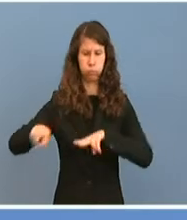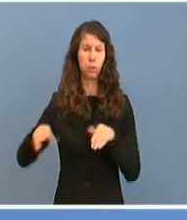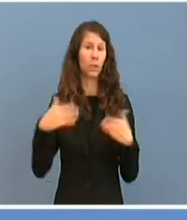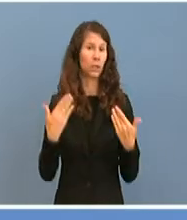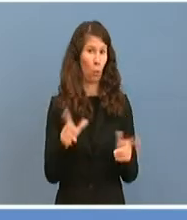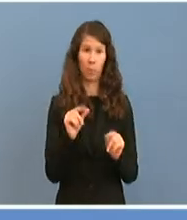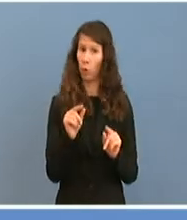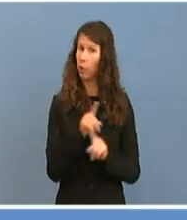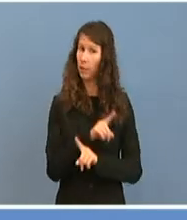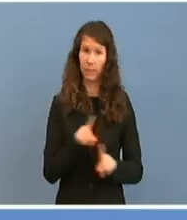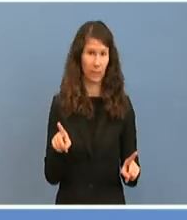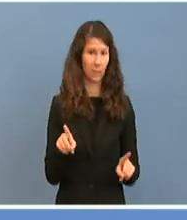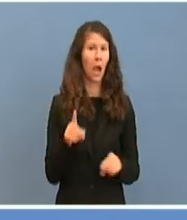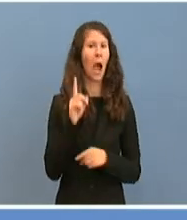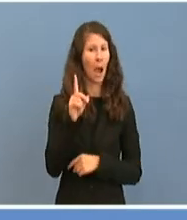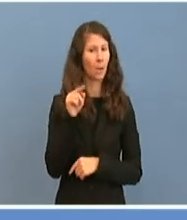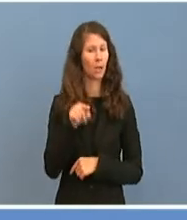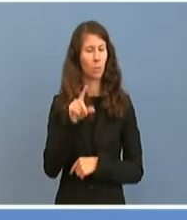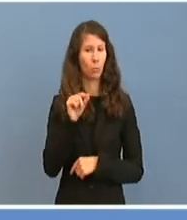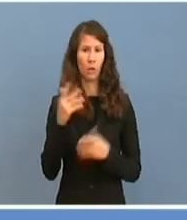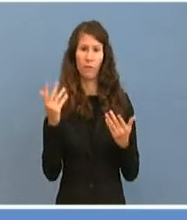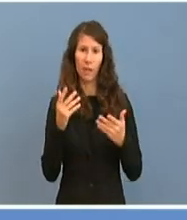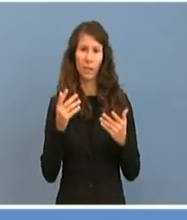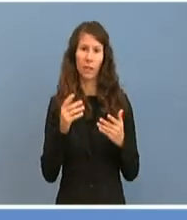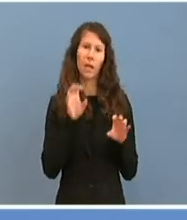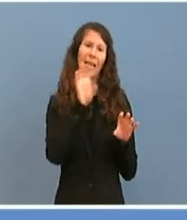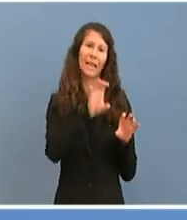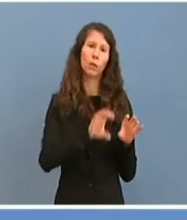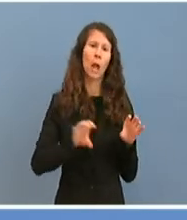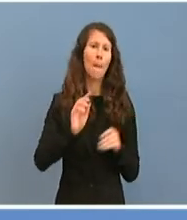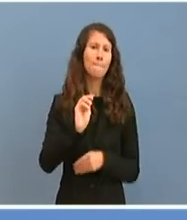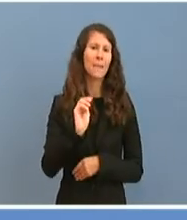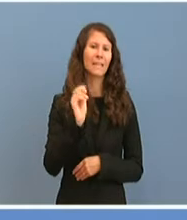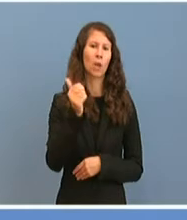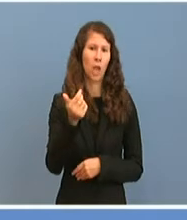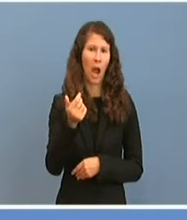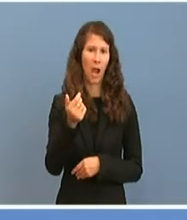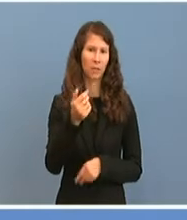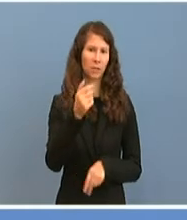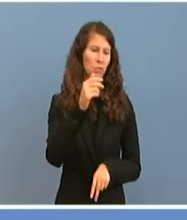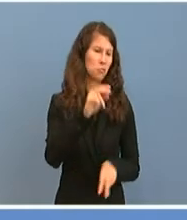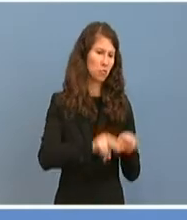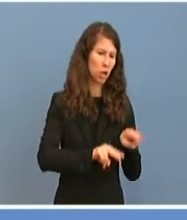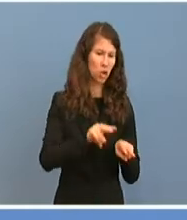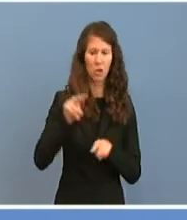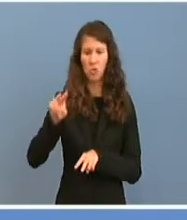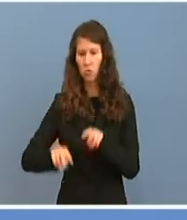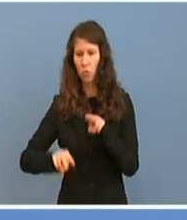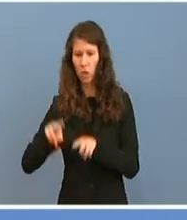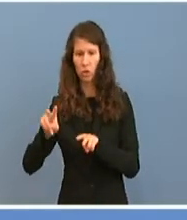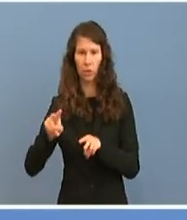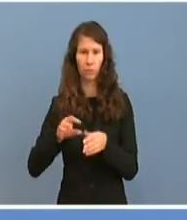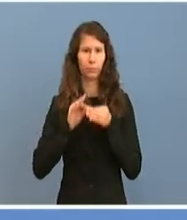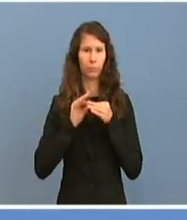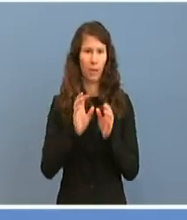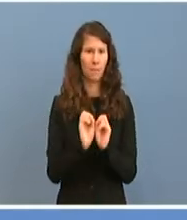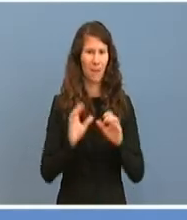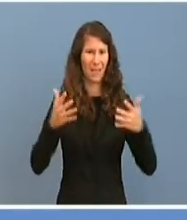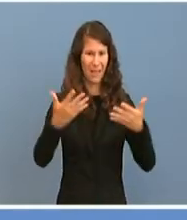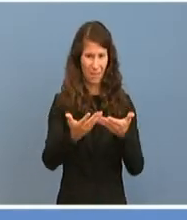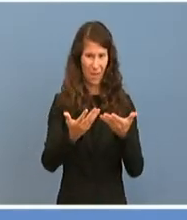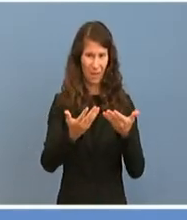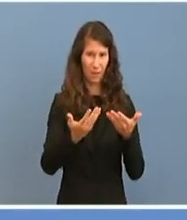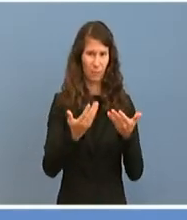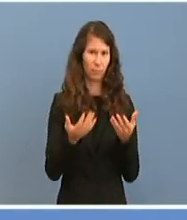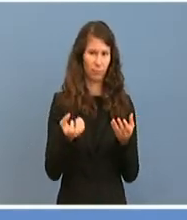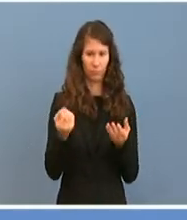heißt, dass man auf regionale Besonderheiten, auf Unterschiede in der pandemischen Lage auch